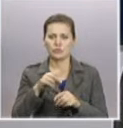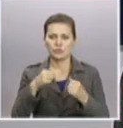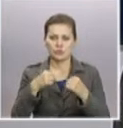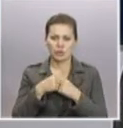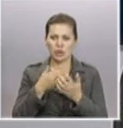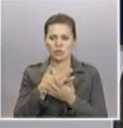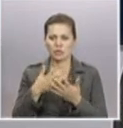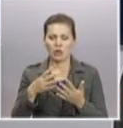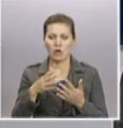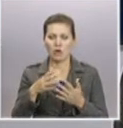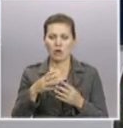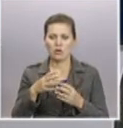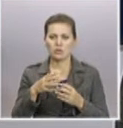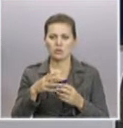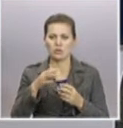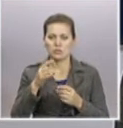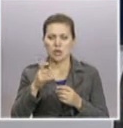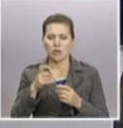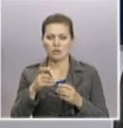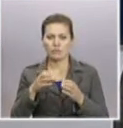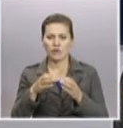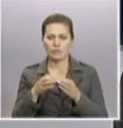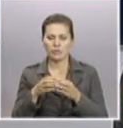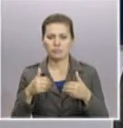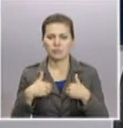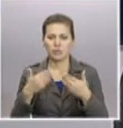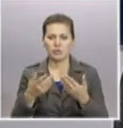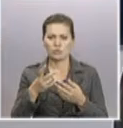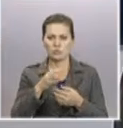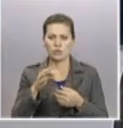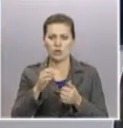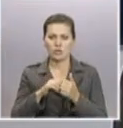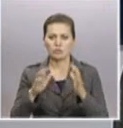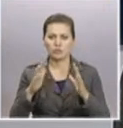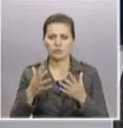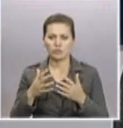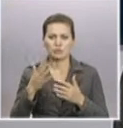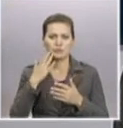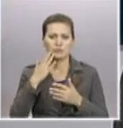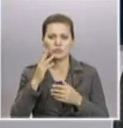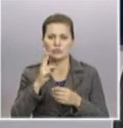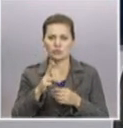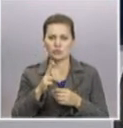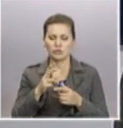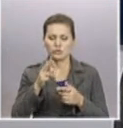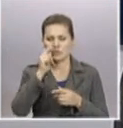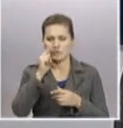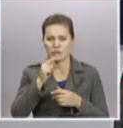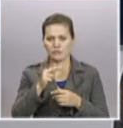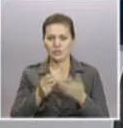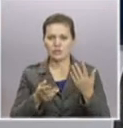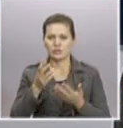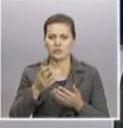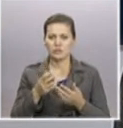и страховые компании обращаются. Но надо в каждом случае определять, кто виноват.